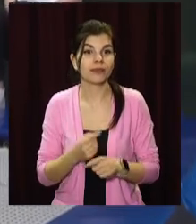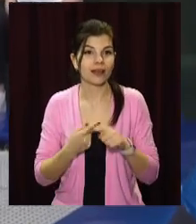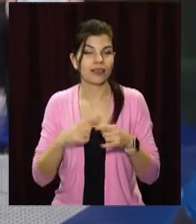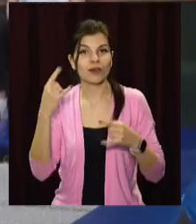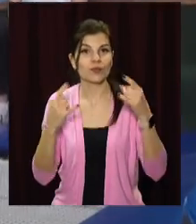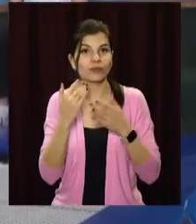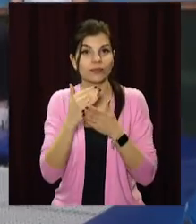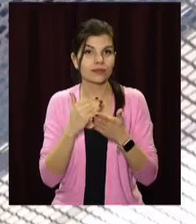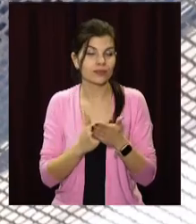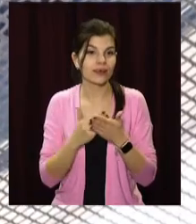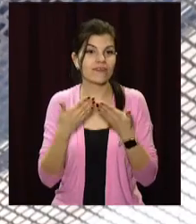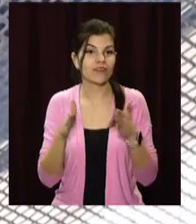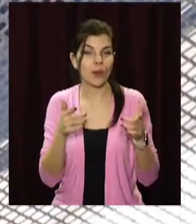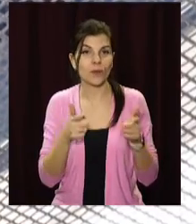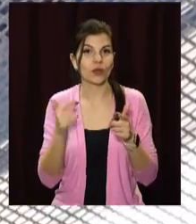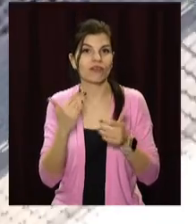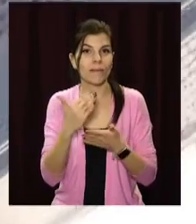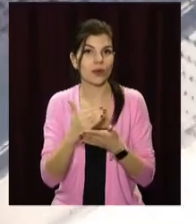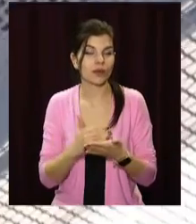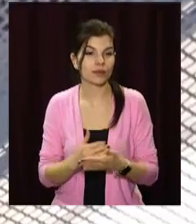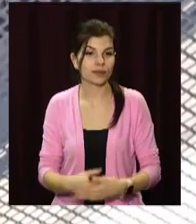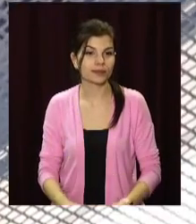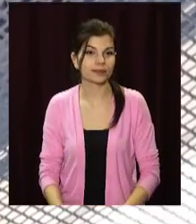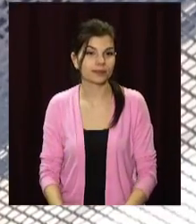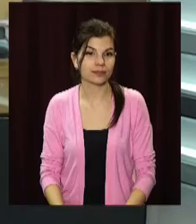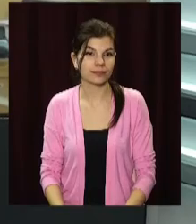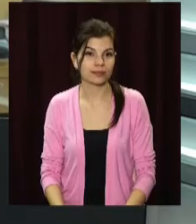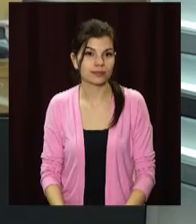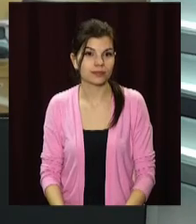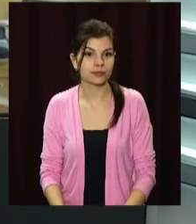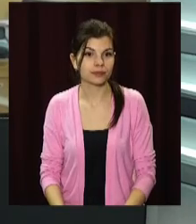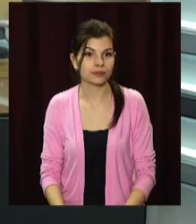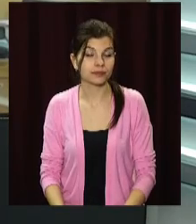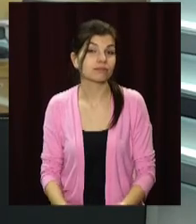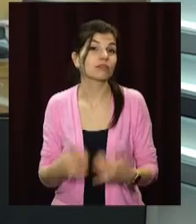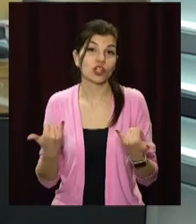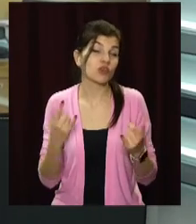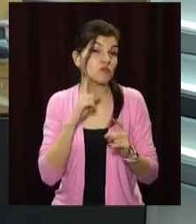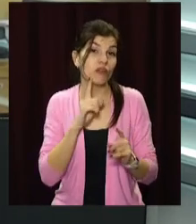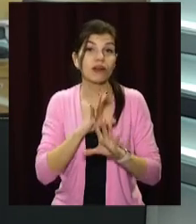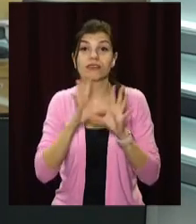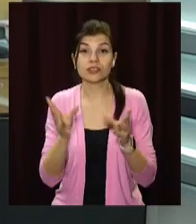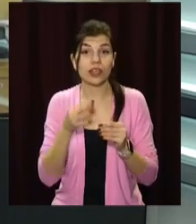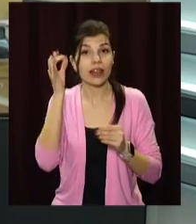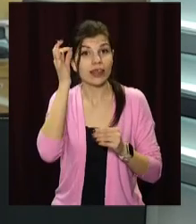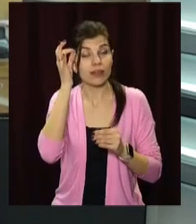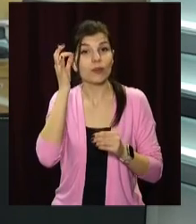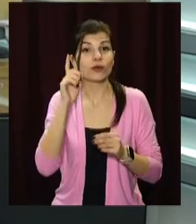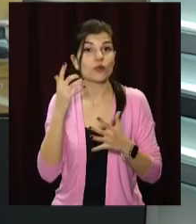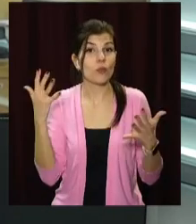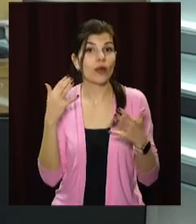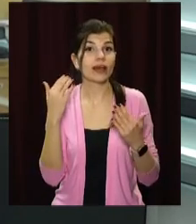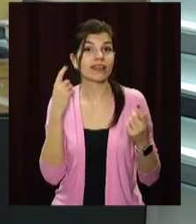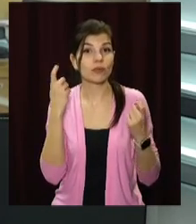Сергій Язовських, Open News, телеканал «Відкритий». На цьому поки все. Нагадую, що більше інформації ви